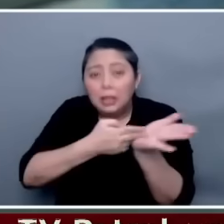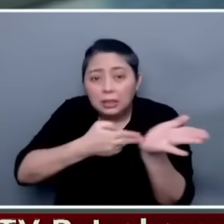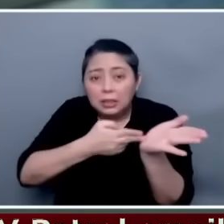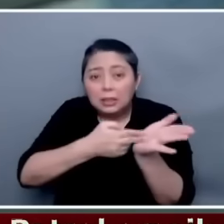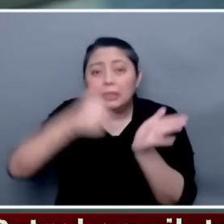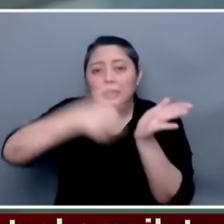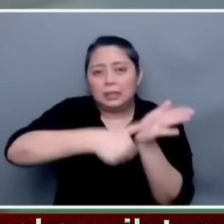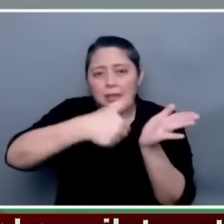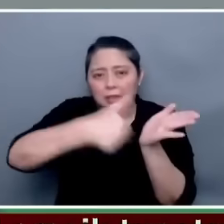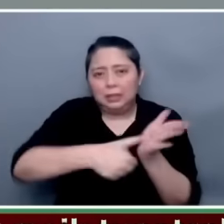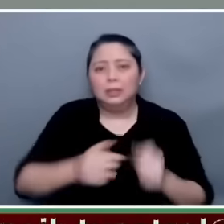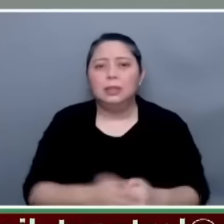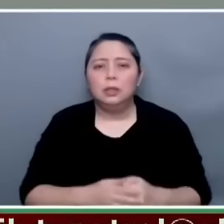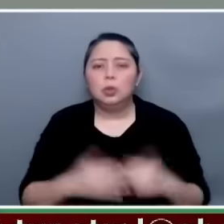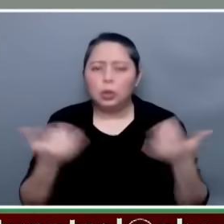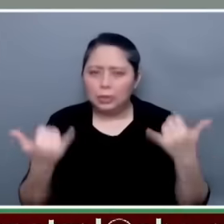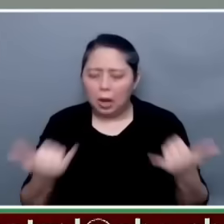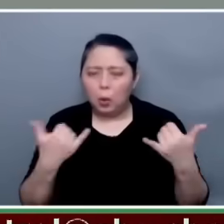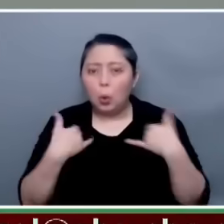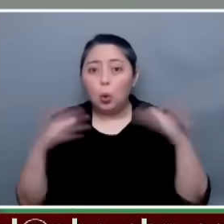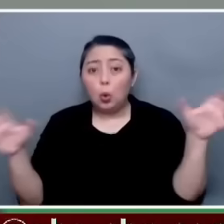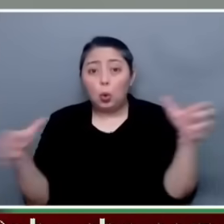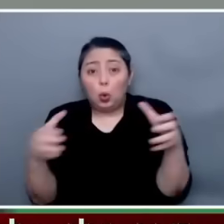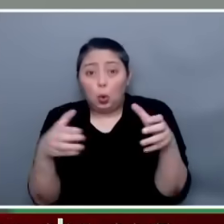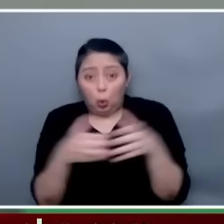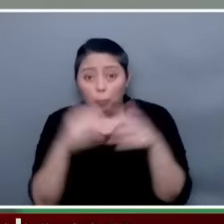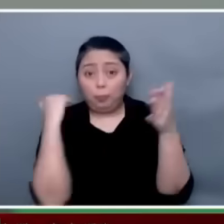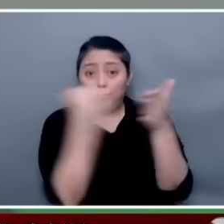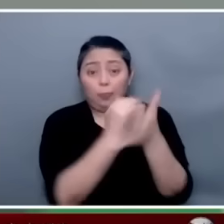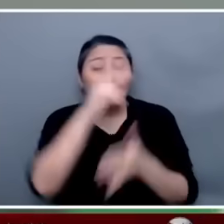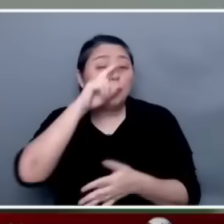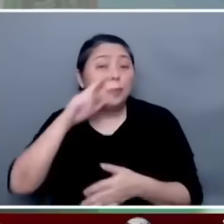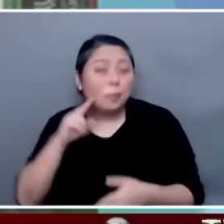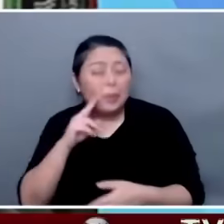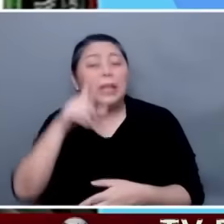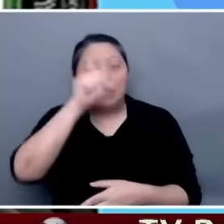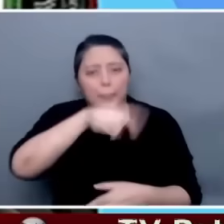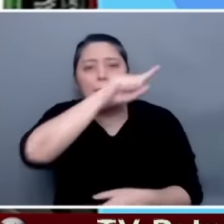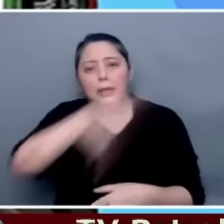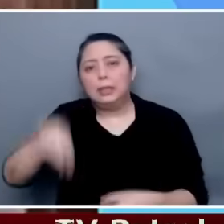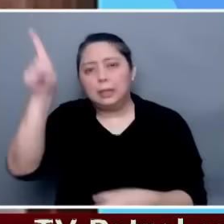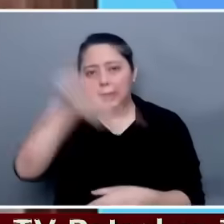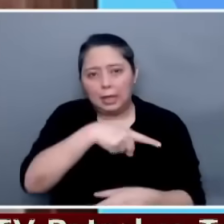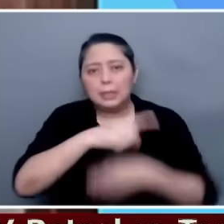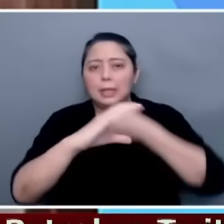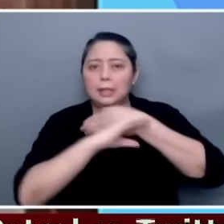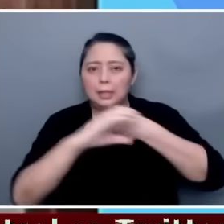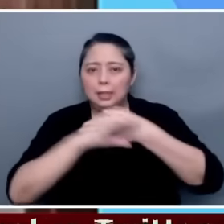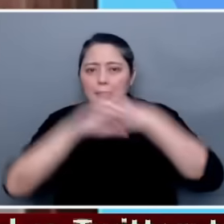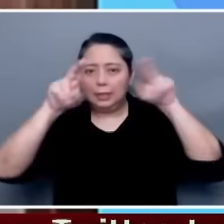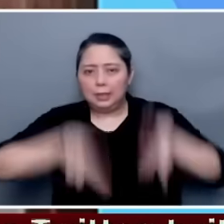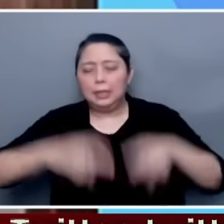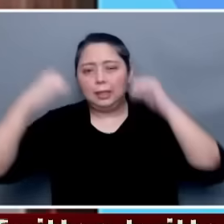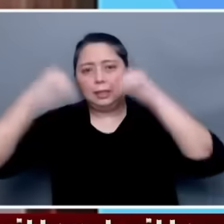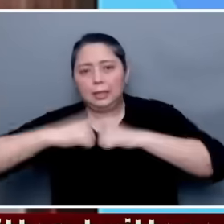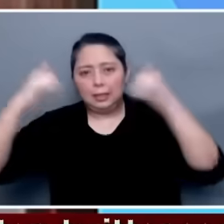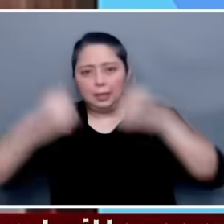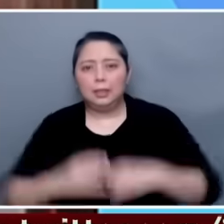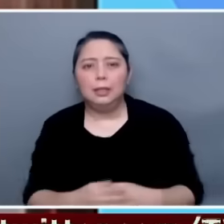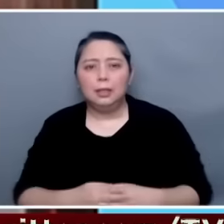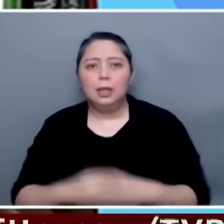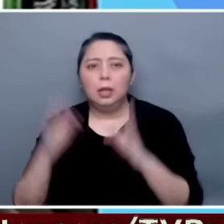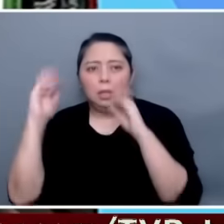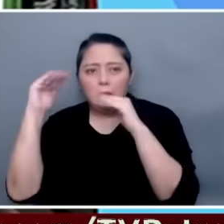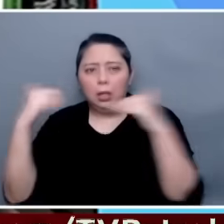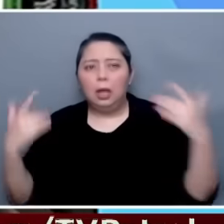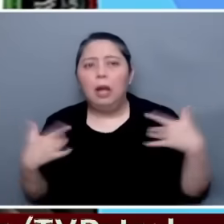na kanselahin ng COMELEC at F2 Logistics ang kontrata. Sana naman maging malawak din yung panawagan para